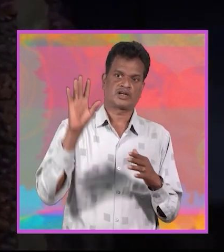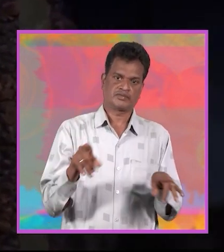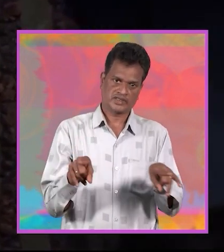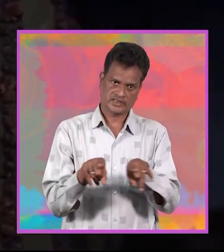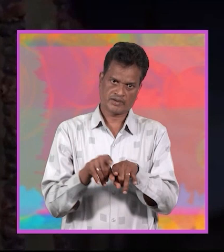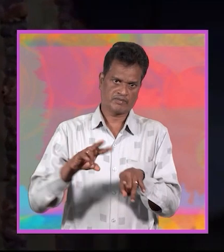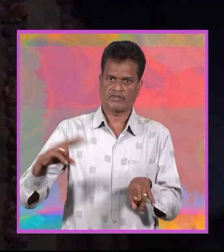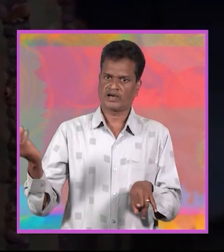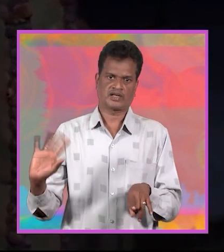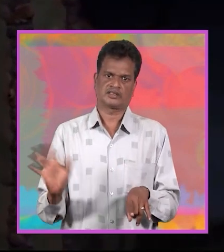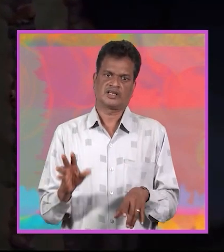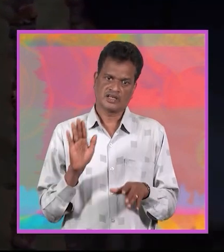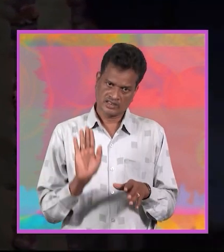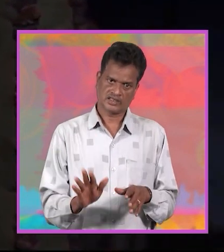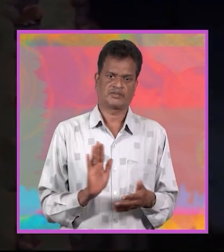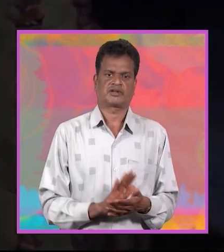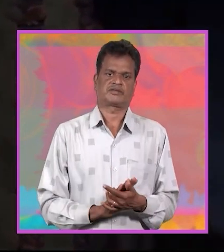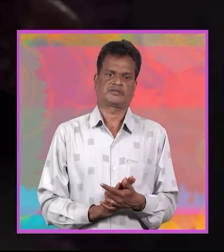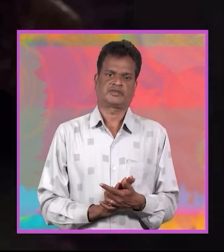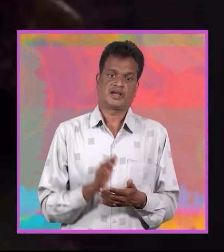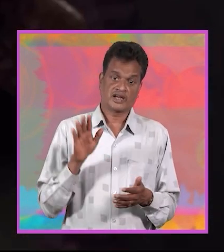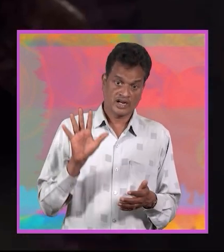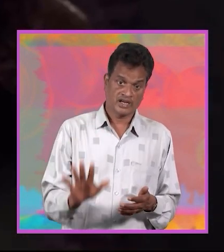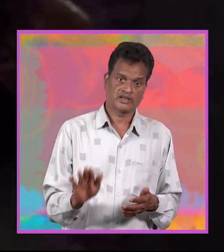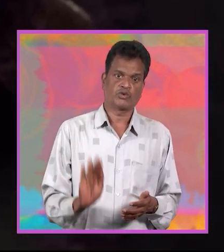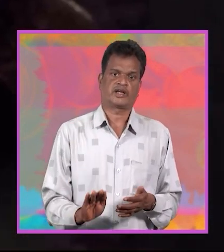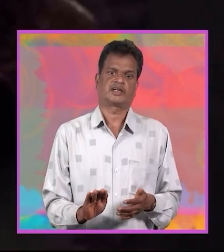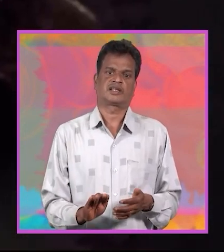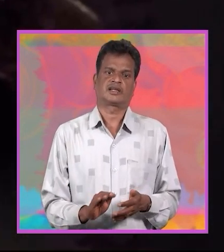மாறாது, ஒரே இடத்தில் நிலையாக இருக்கக்கூடியது. இப்படி நிலையாக ஒரே இடத்தில் இருக்கக்கூடிய